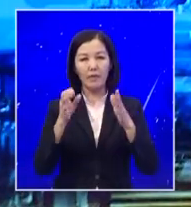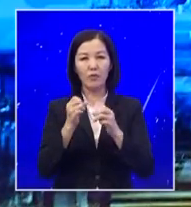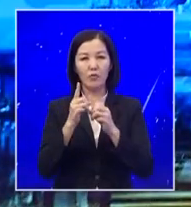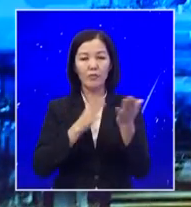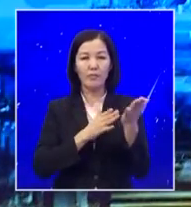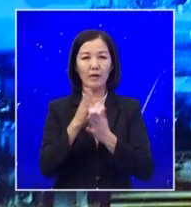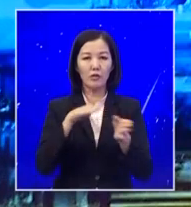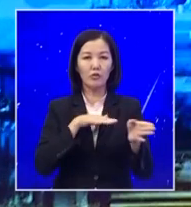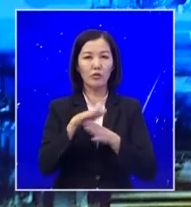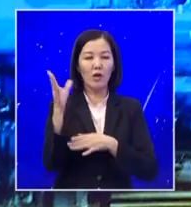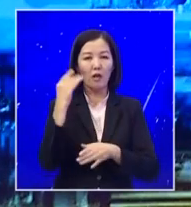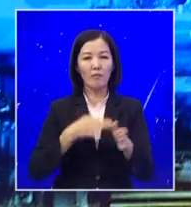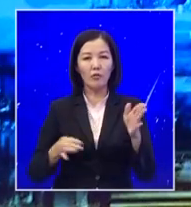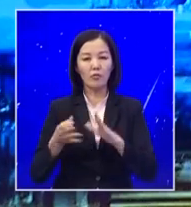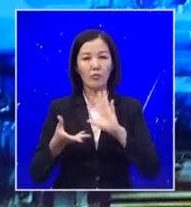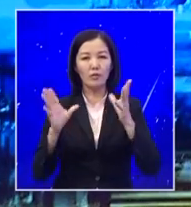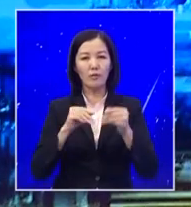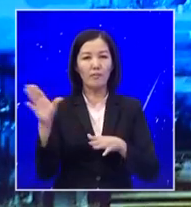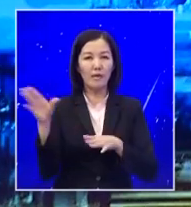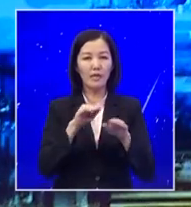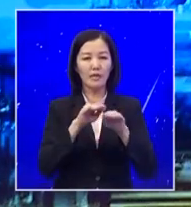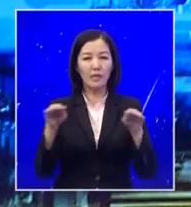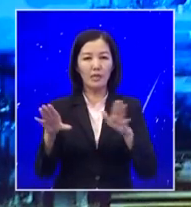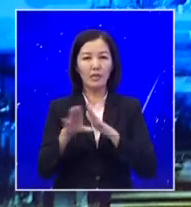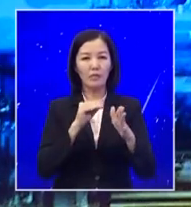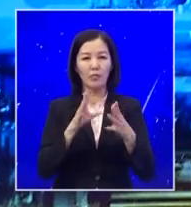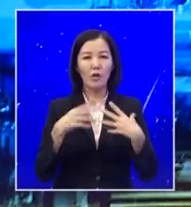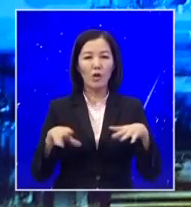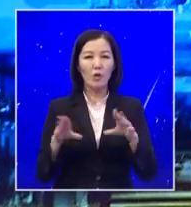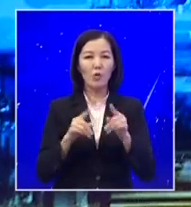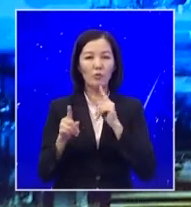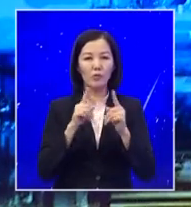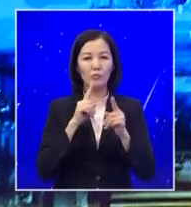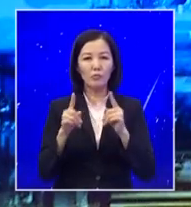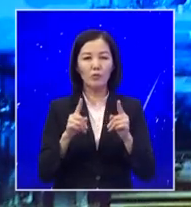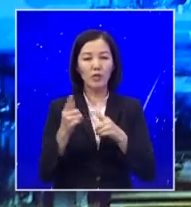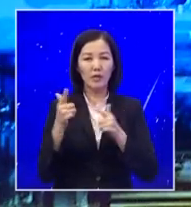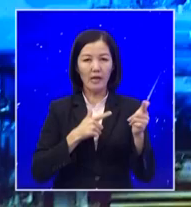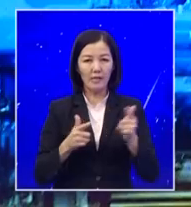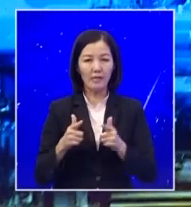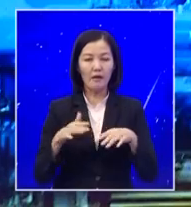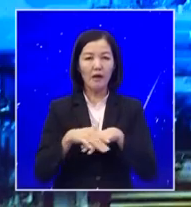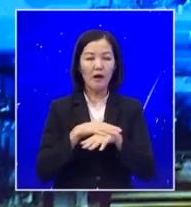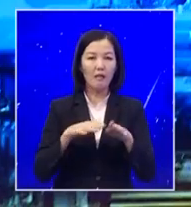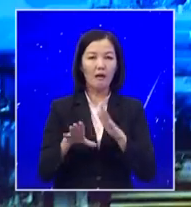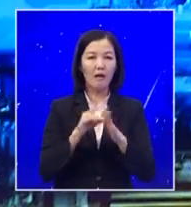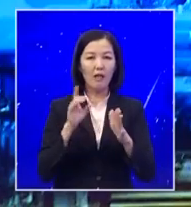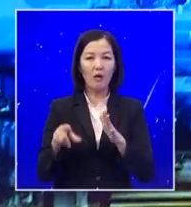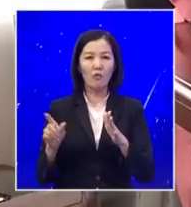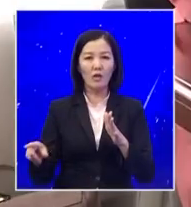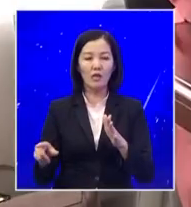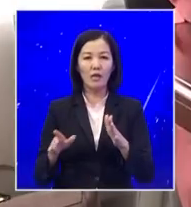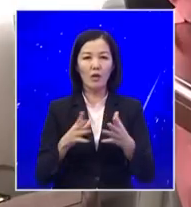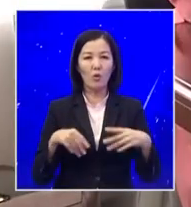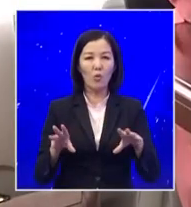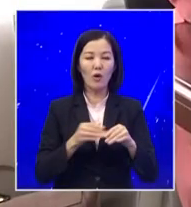бағытты жүзеге асыруға Алматы облысы бойынша барлық деңгейдегі мәслихат депутаттары мен қоғамдық кеңес мүшелері әзір. Халық қалаулылары мен